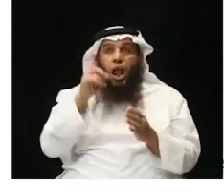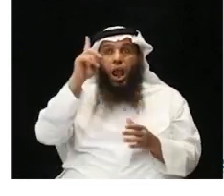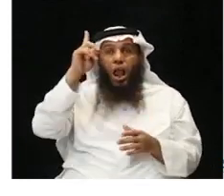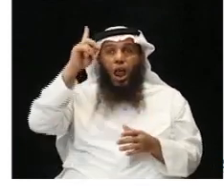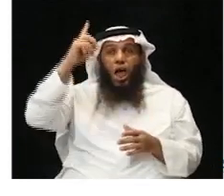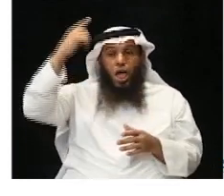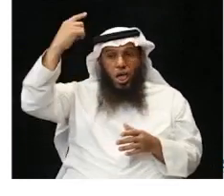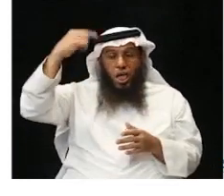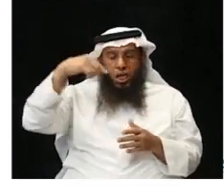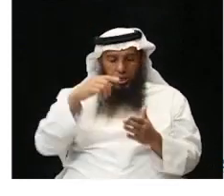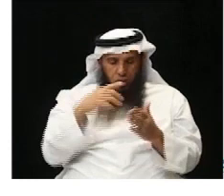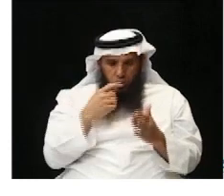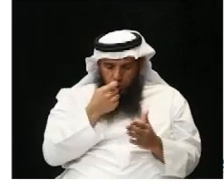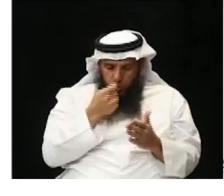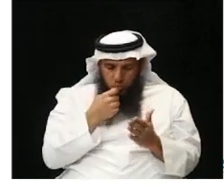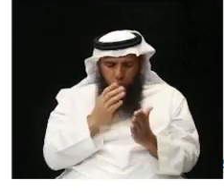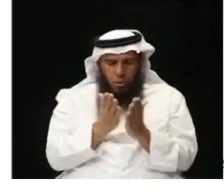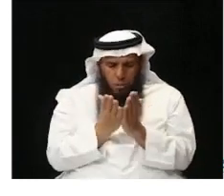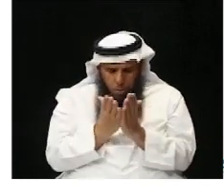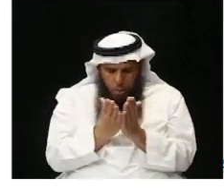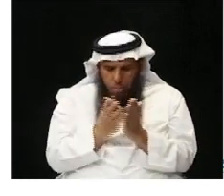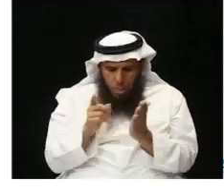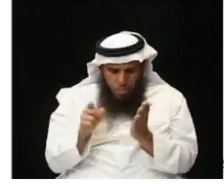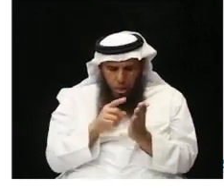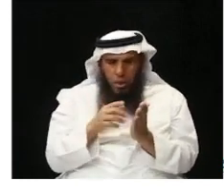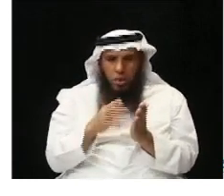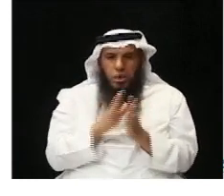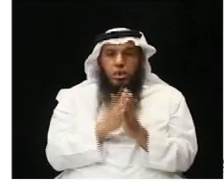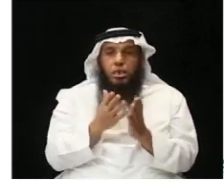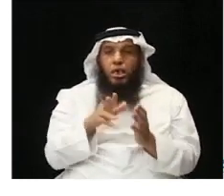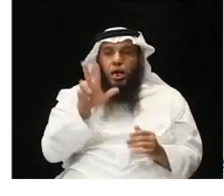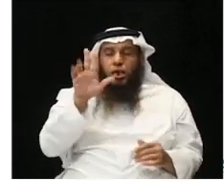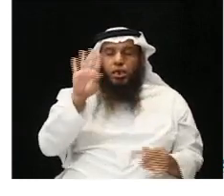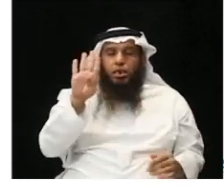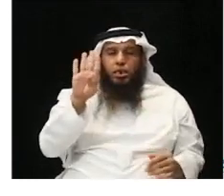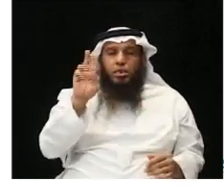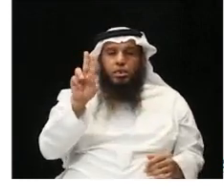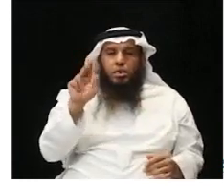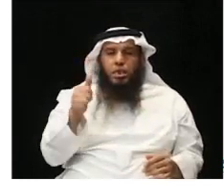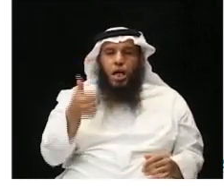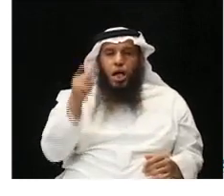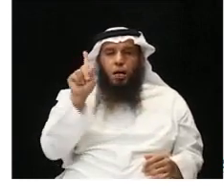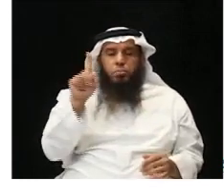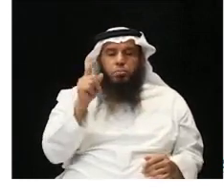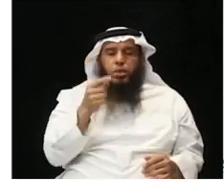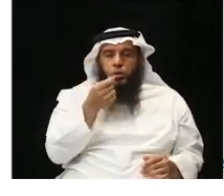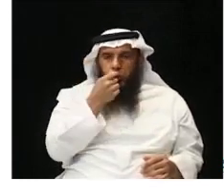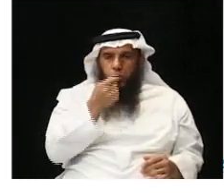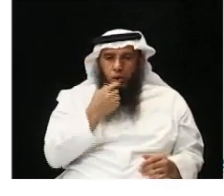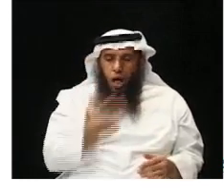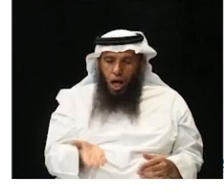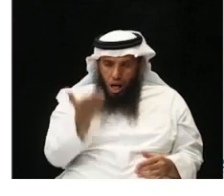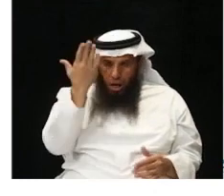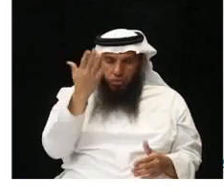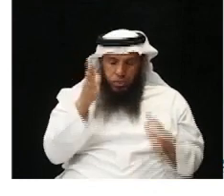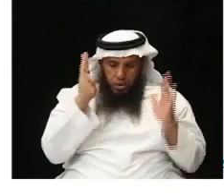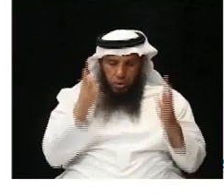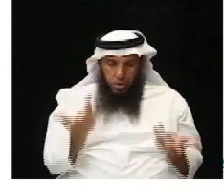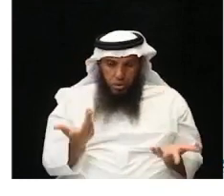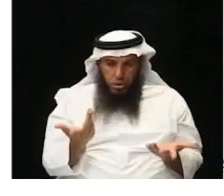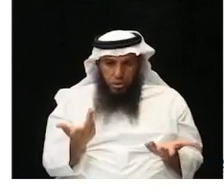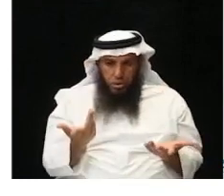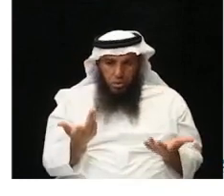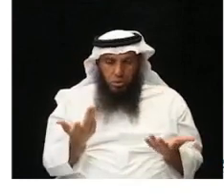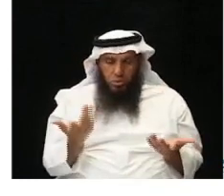وتعالى يحثنا على تلاوة القرآن الكريم، الكتاب مقصود فيه القرآن. وأقم الصلاة. طيب ما هي